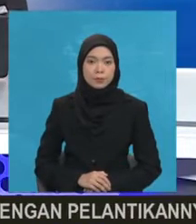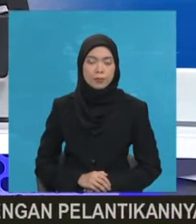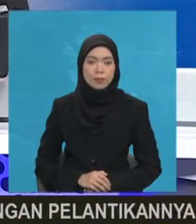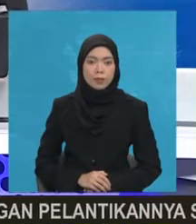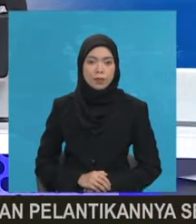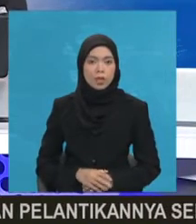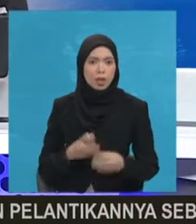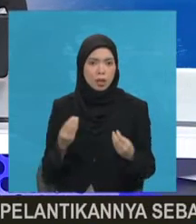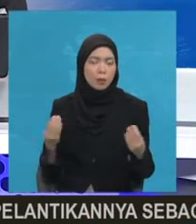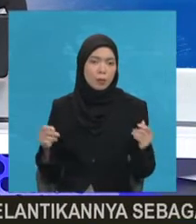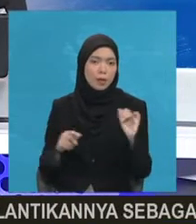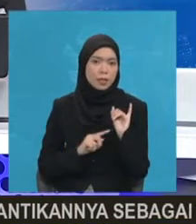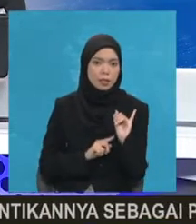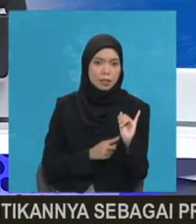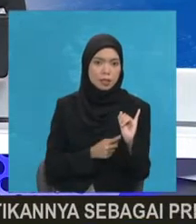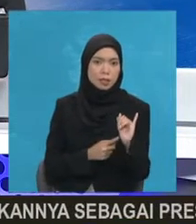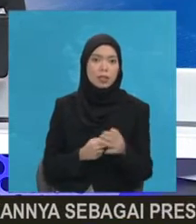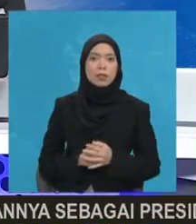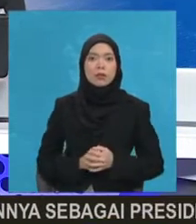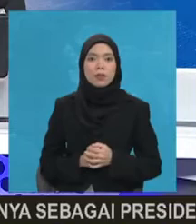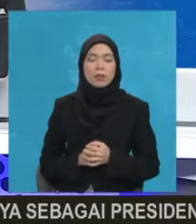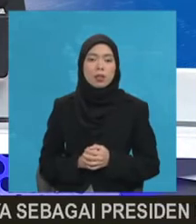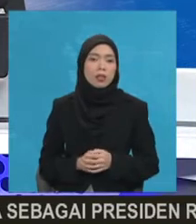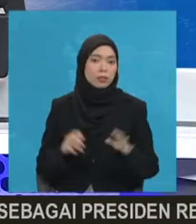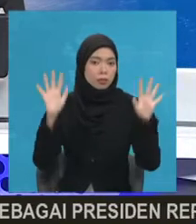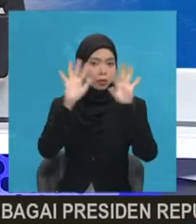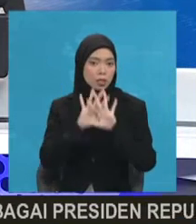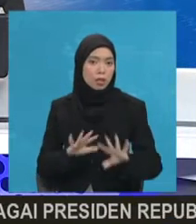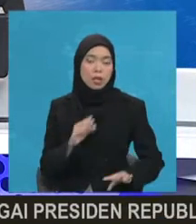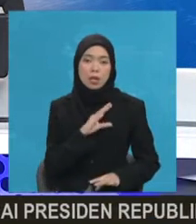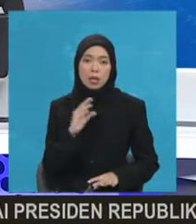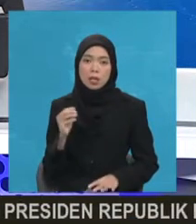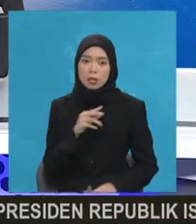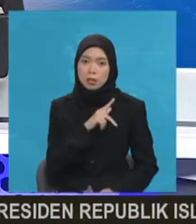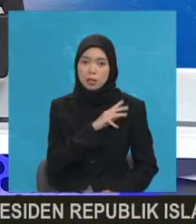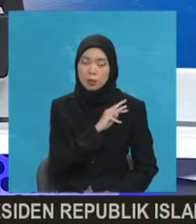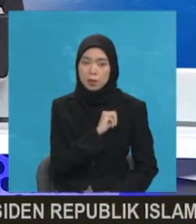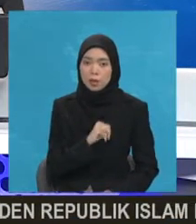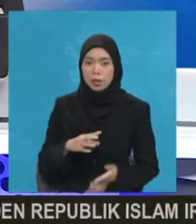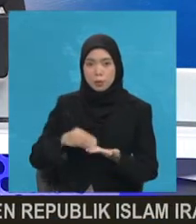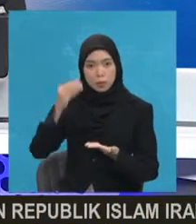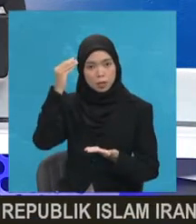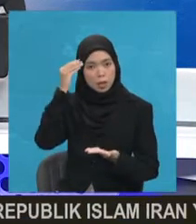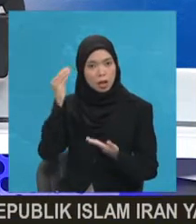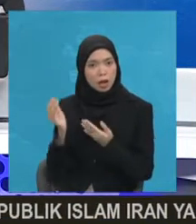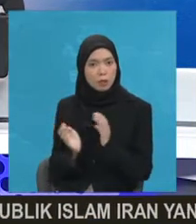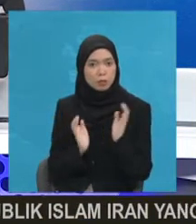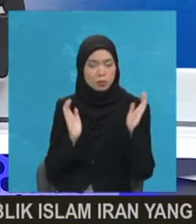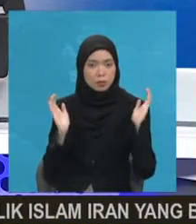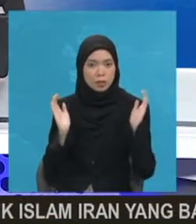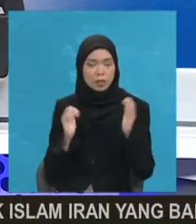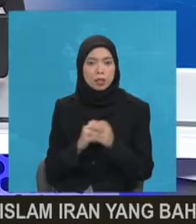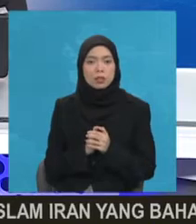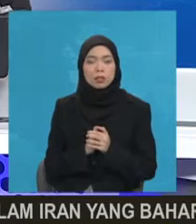Hai beberapa inisiatif yang dilakukan oleh ASEAN dan kementerian pendidikan negara Brunei Darussalam dalam bidang